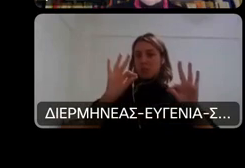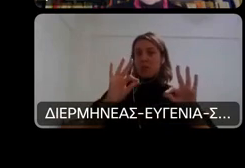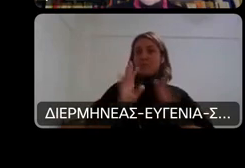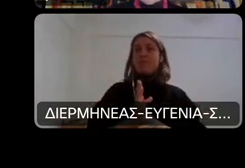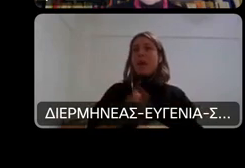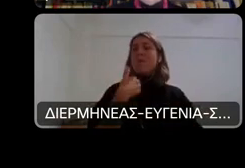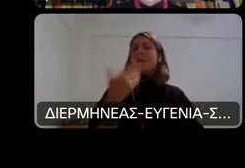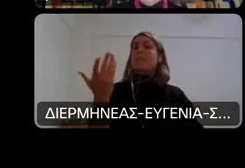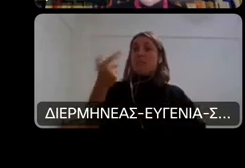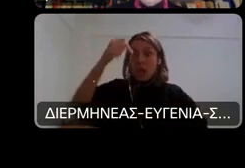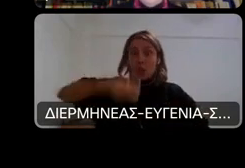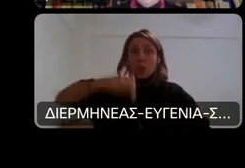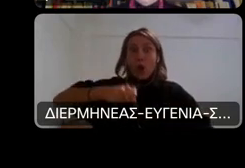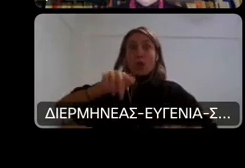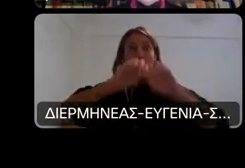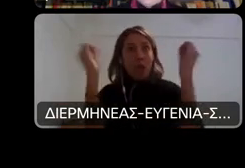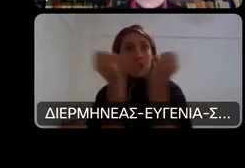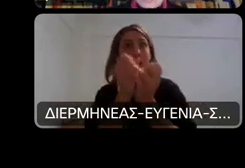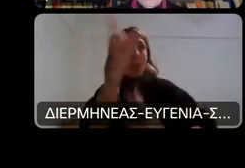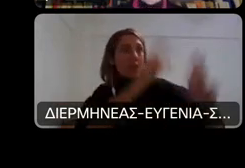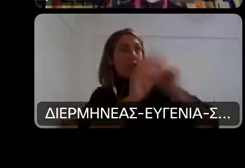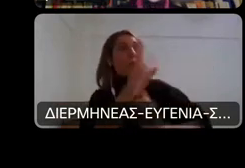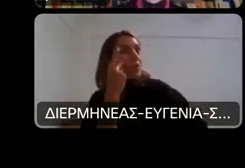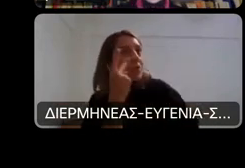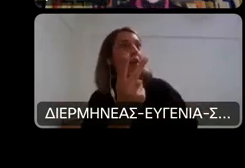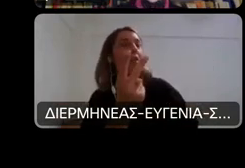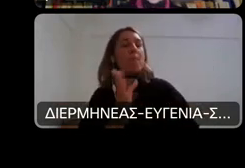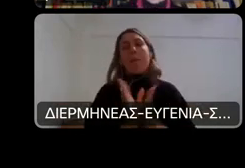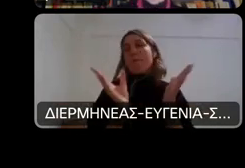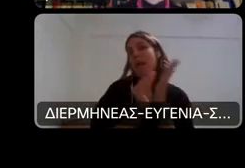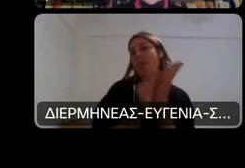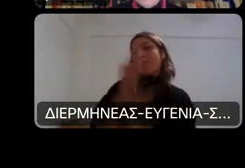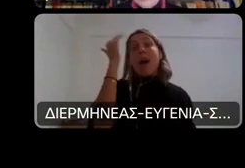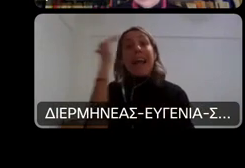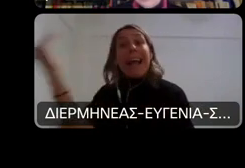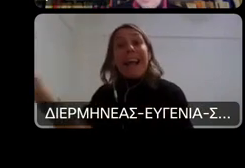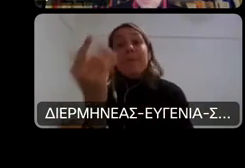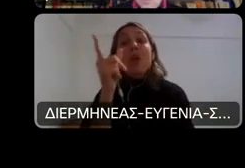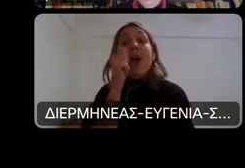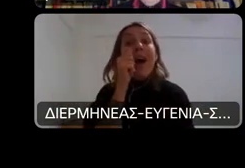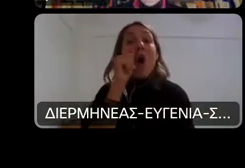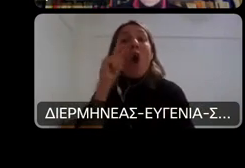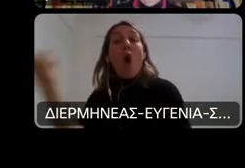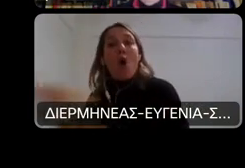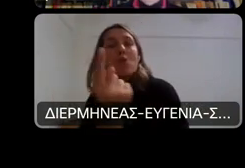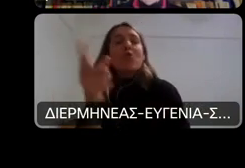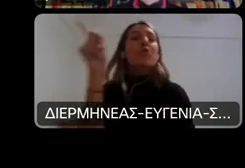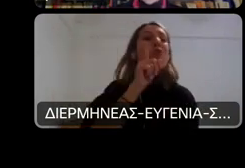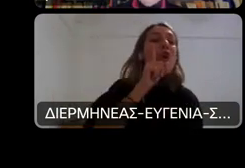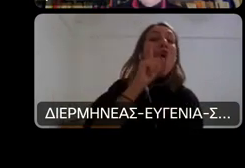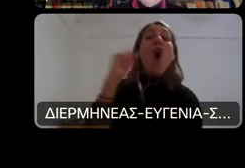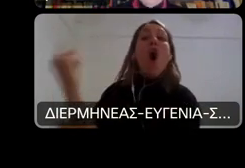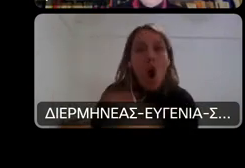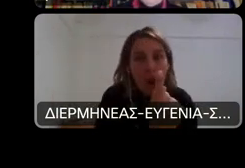στη σημερινή μας συνεδρία. Ξεκινούμε λόγου χάρη με το καλημέρα σε όλες και όλους